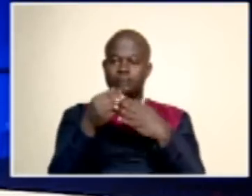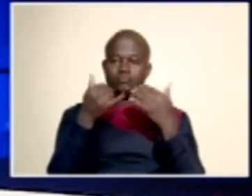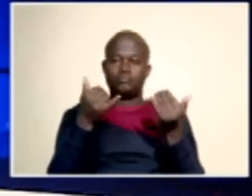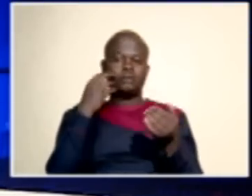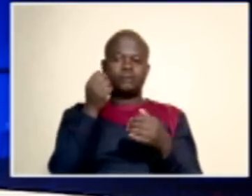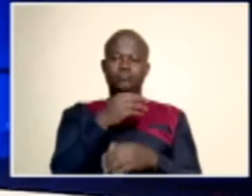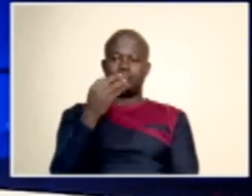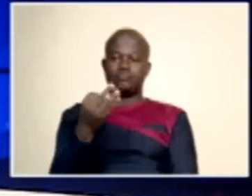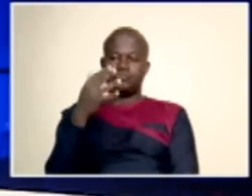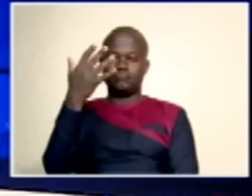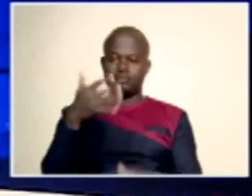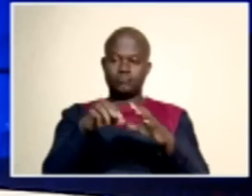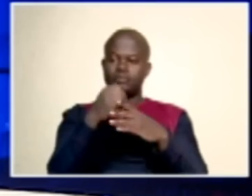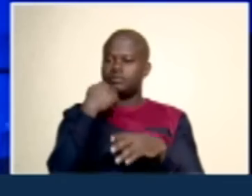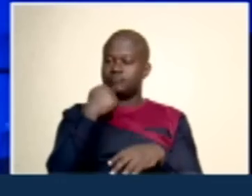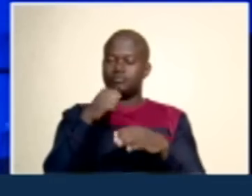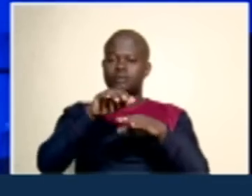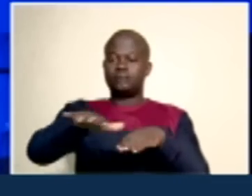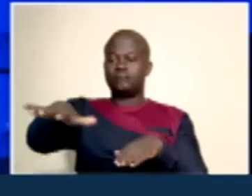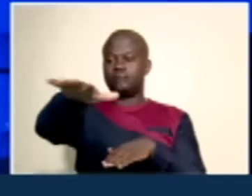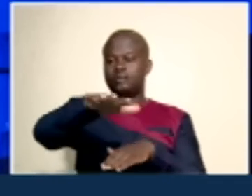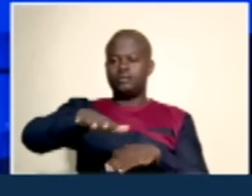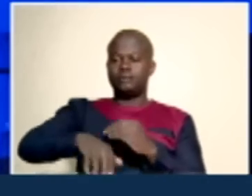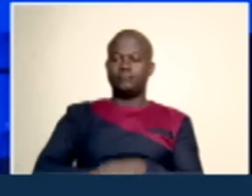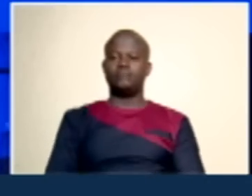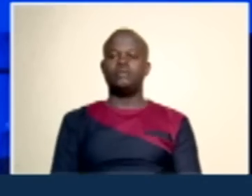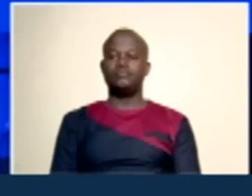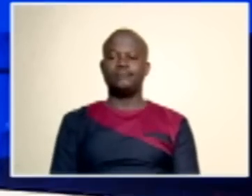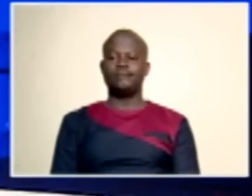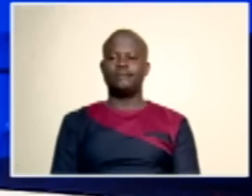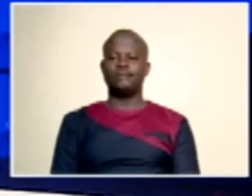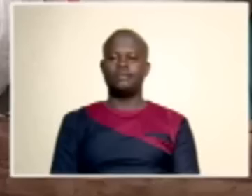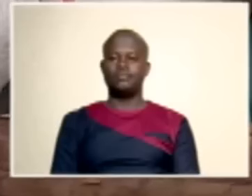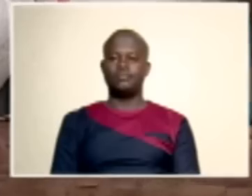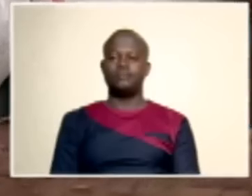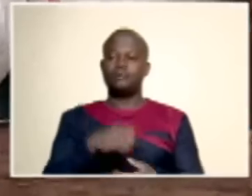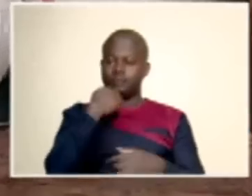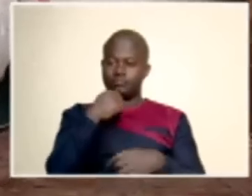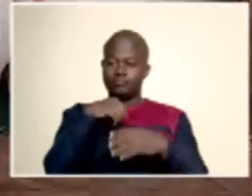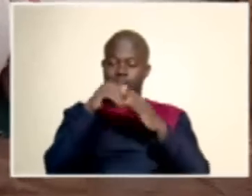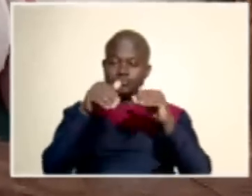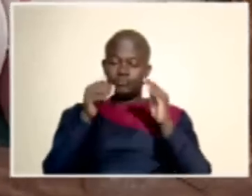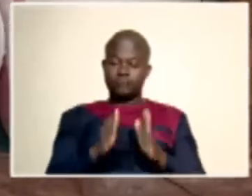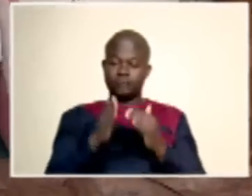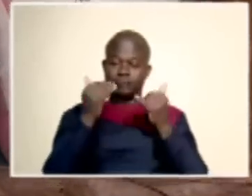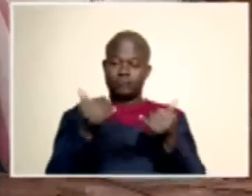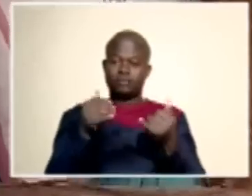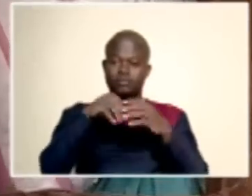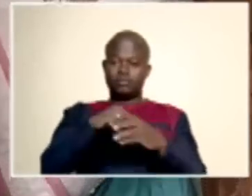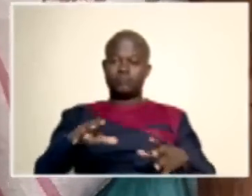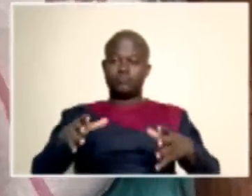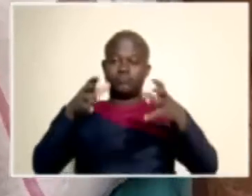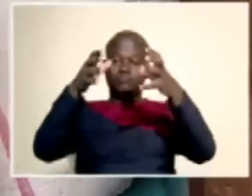amezi 3 akaba ashize ibigori bikiri kuri iyo mbuga inkuru irambuye Ibigori by'aba bahinzi kuri ubipakiye mu